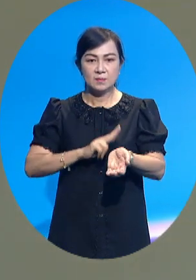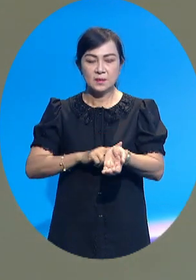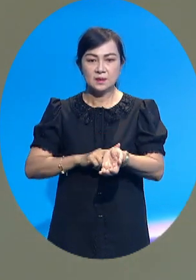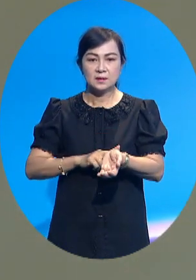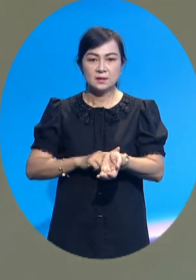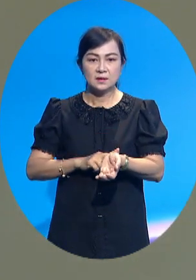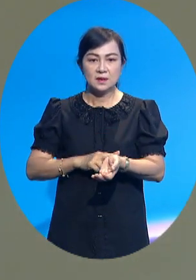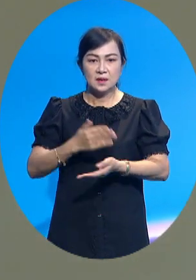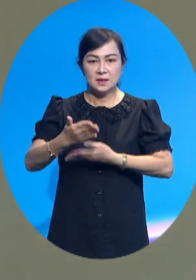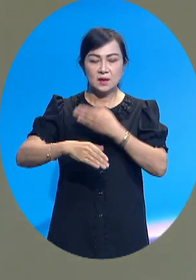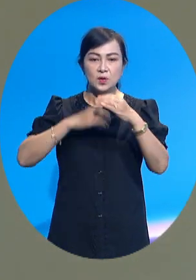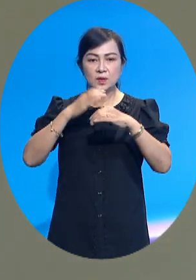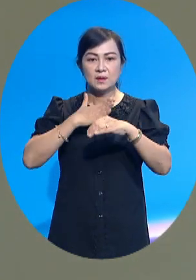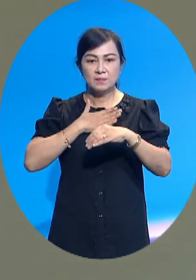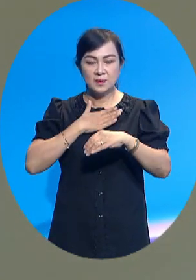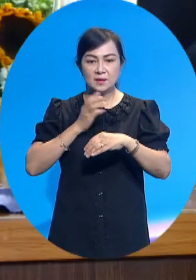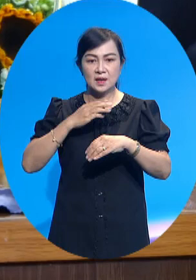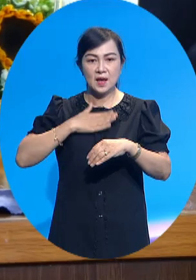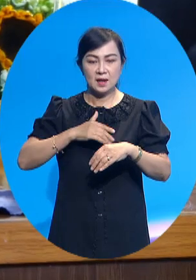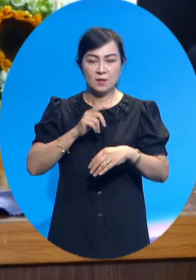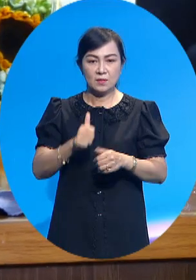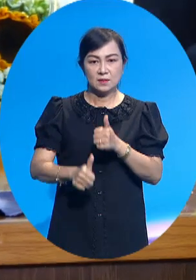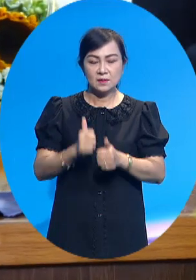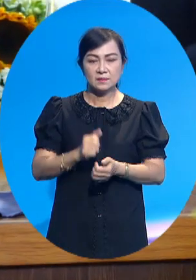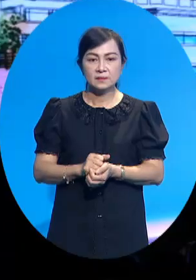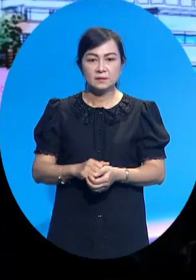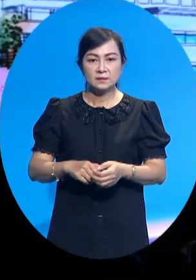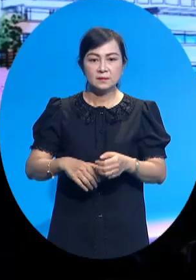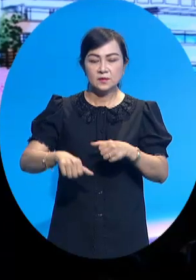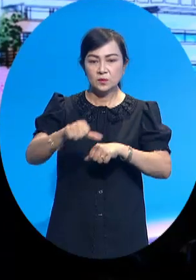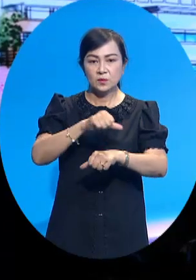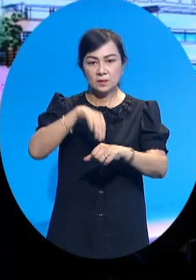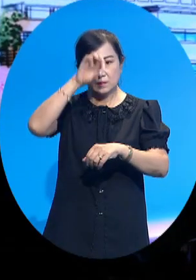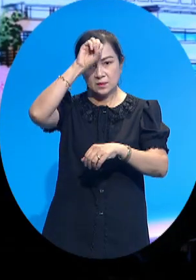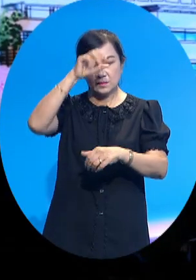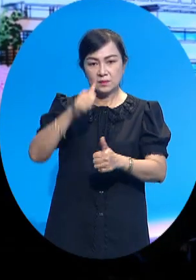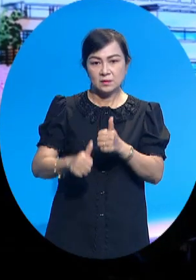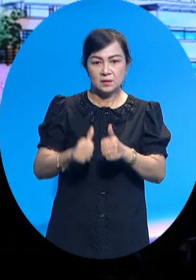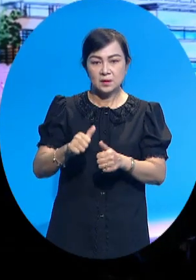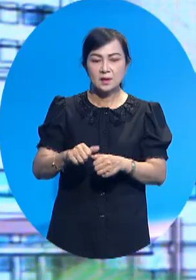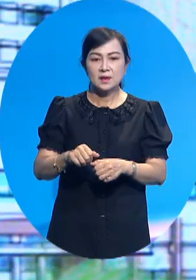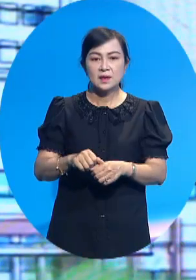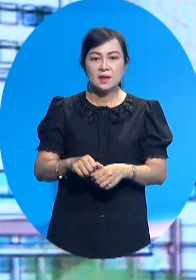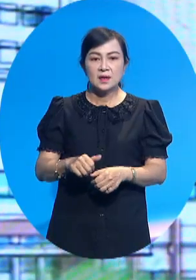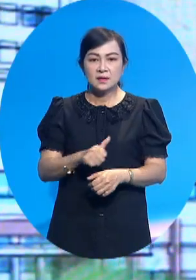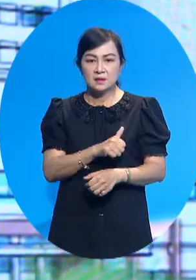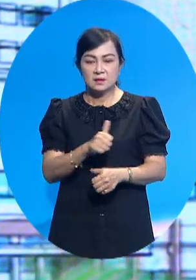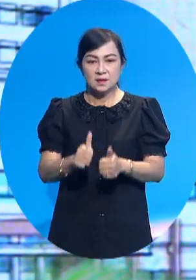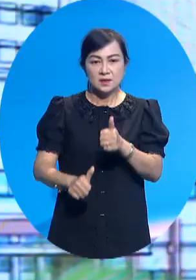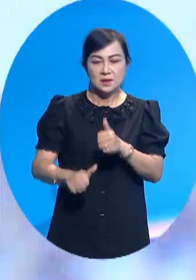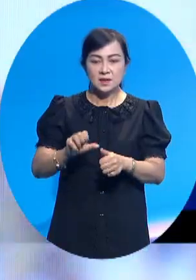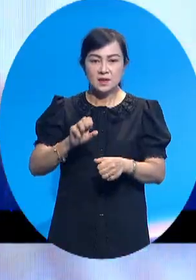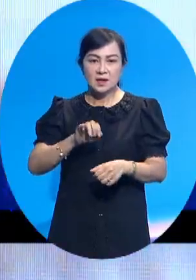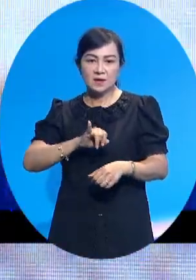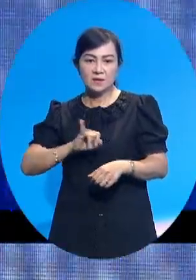ta trao đổi nói chuyện với mình, người ta cũng sẽ hài lòng hơn. Trải qua chuỗi hoạt động đào tạo trong khuôn khổ cuộc thi, các thí sinh Én vàng UMC thực sự